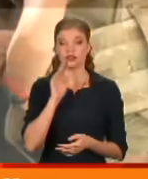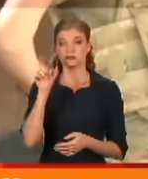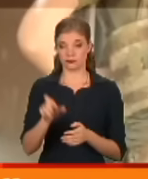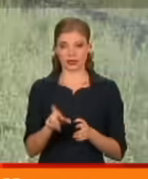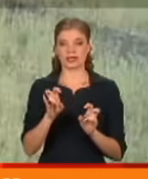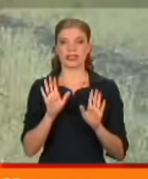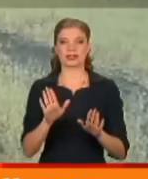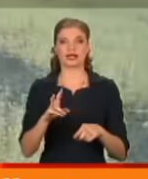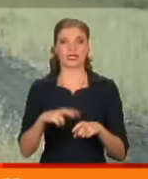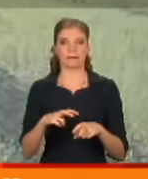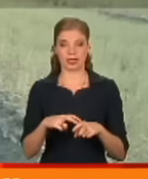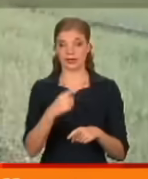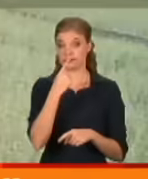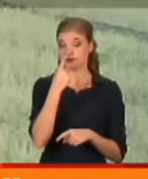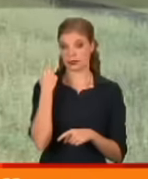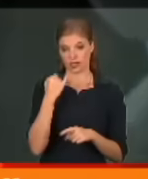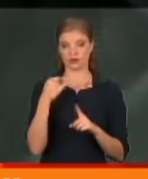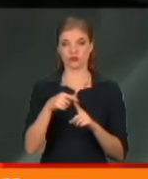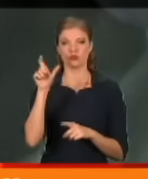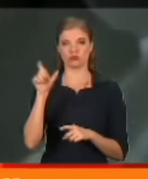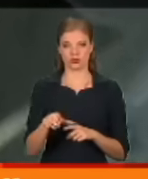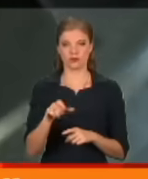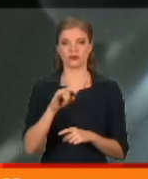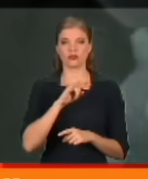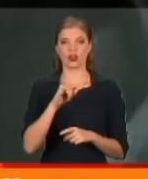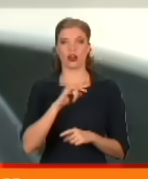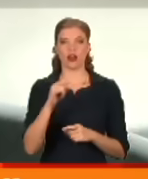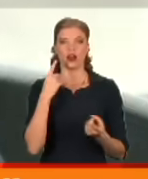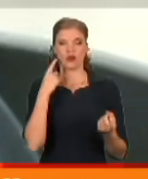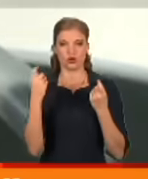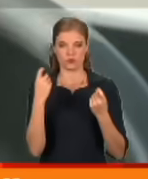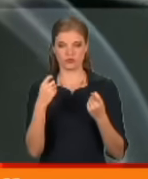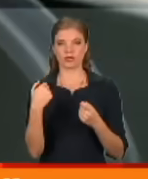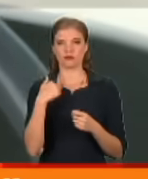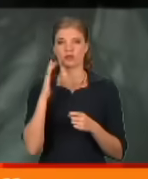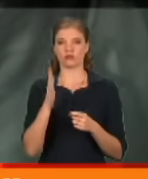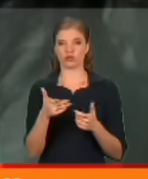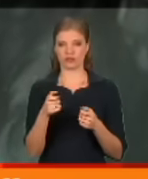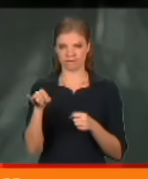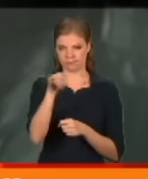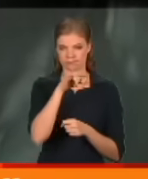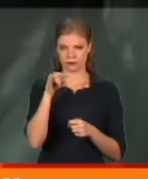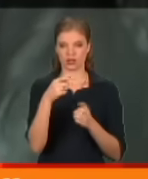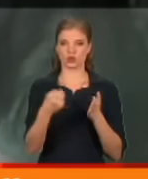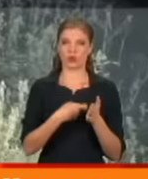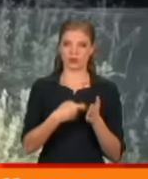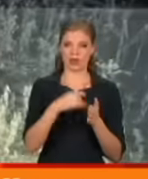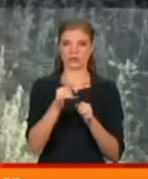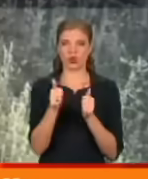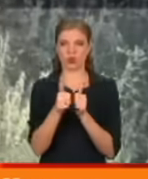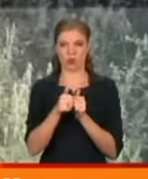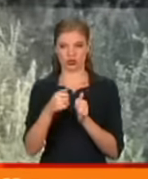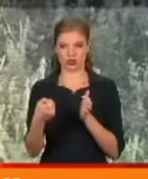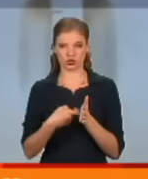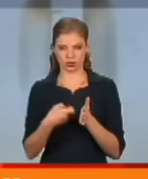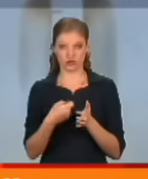роті не тільки медик. Віднедавна вона ще й аеророзвідниця. Ми будемо літати в Донецьк і околиці